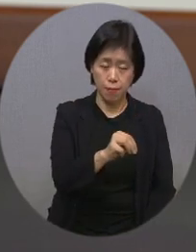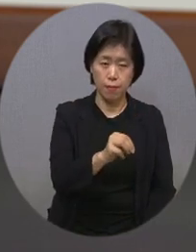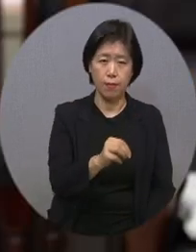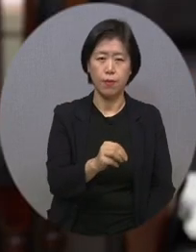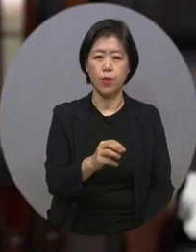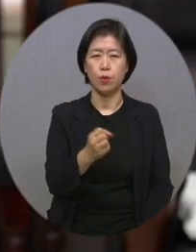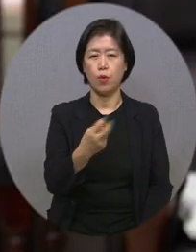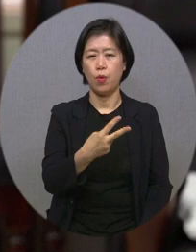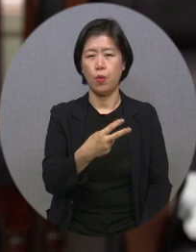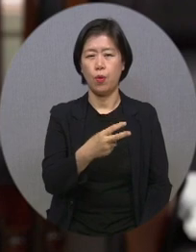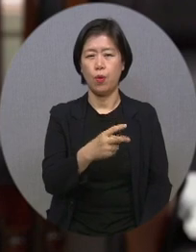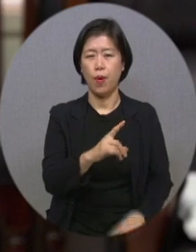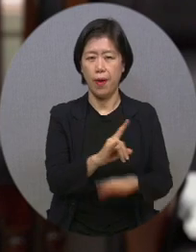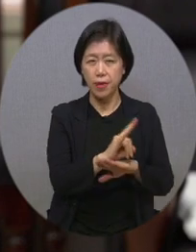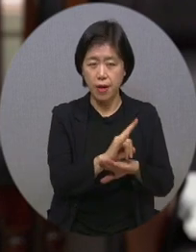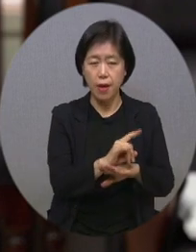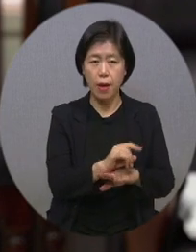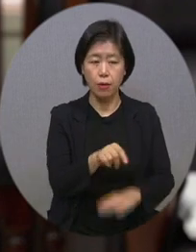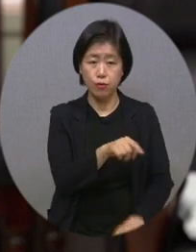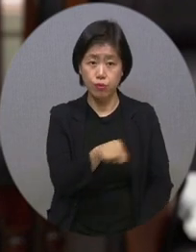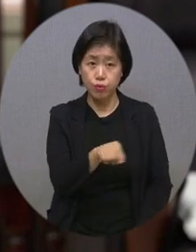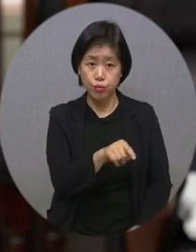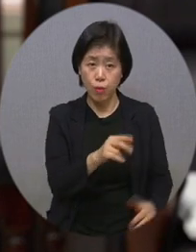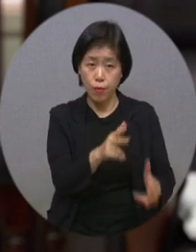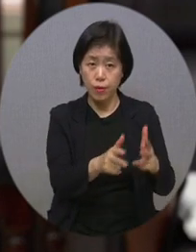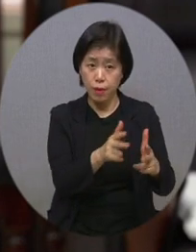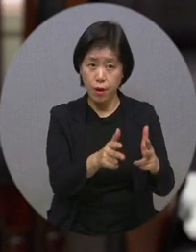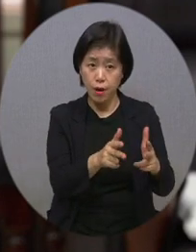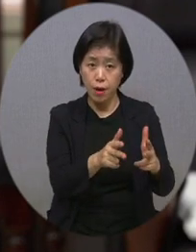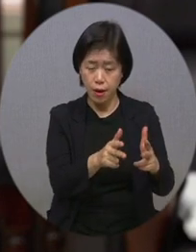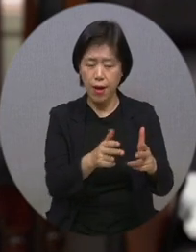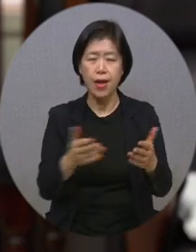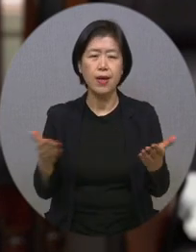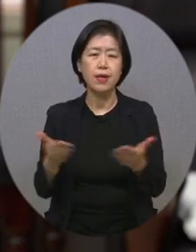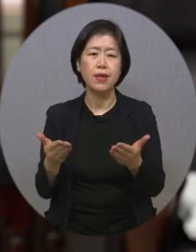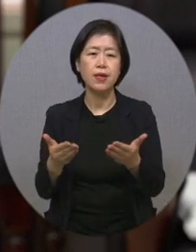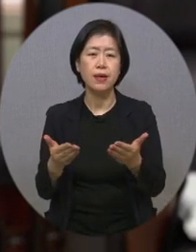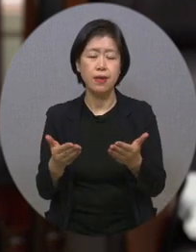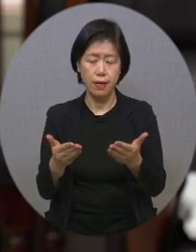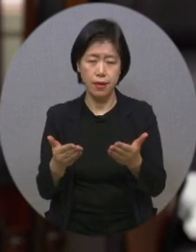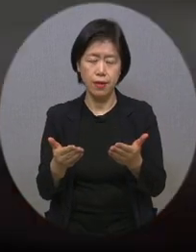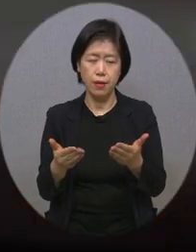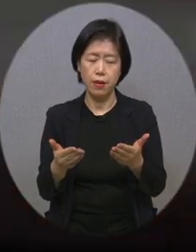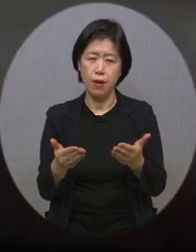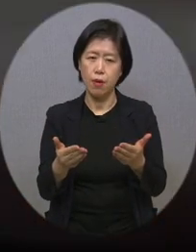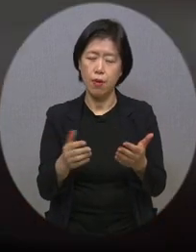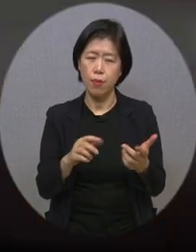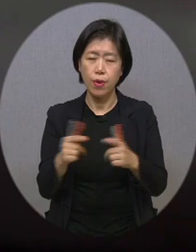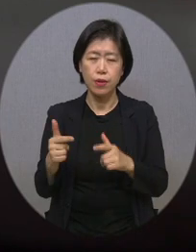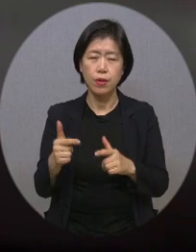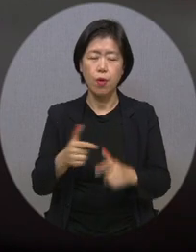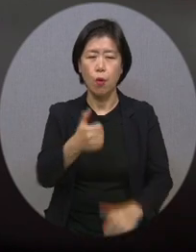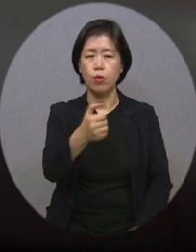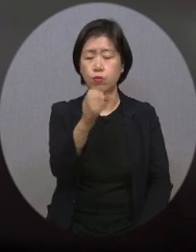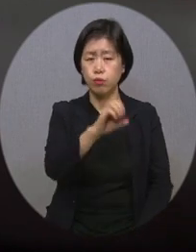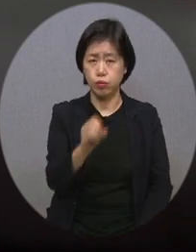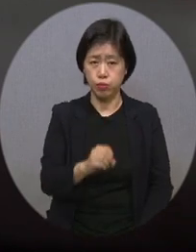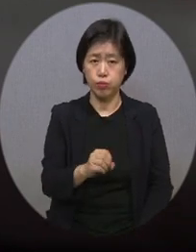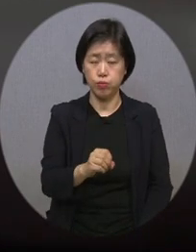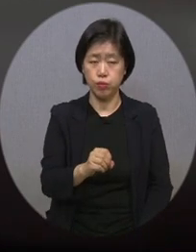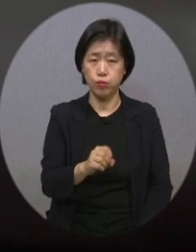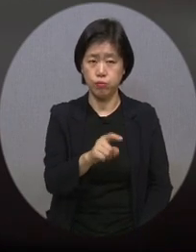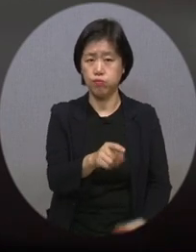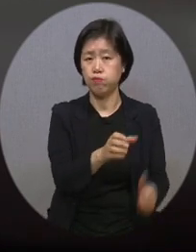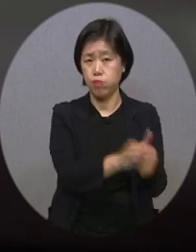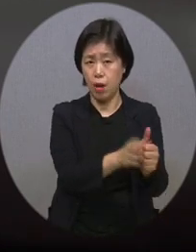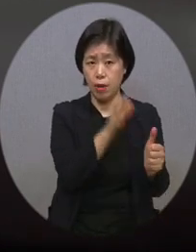경제에 거의 50% 정도를 점하고 있었어요. 근데 그두 부분이 문을 닫게 되니까 군산 경제는